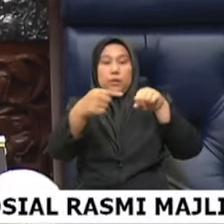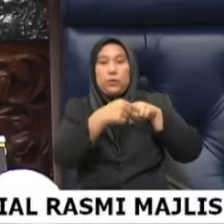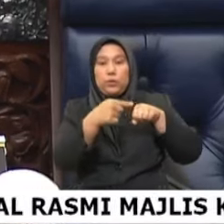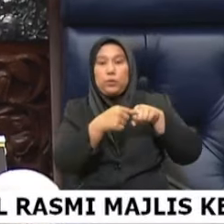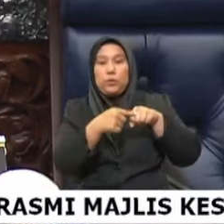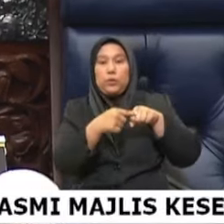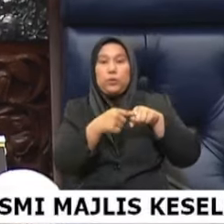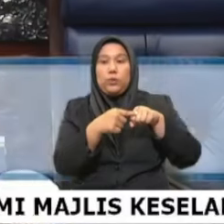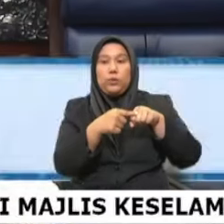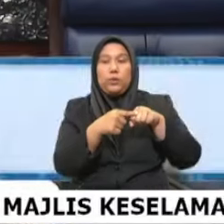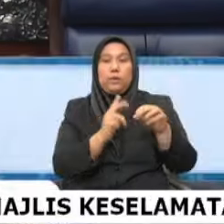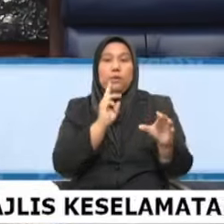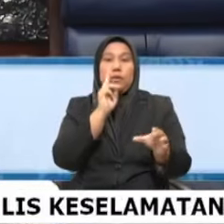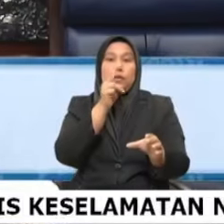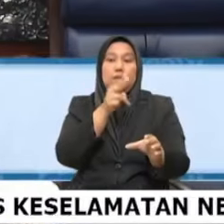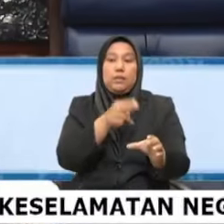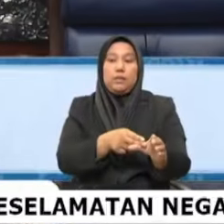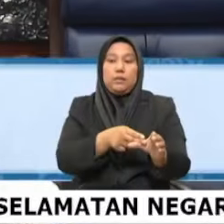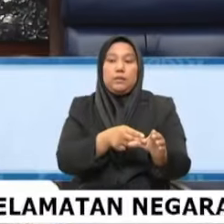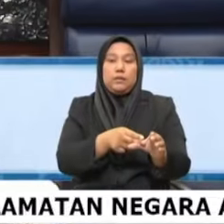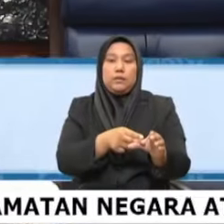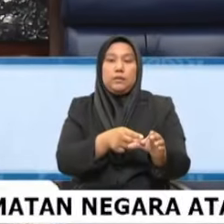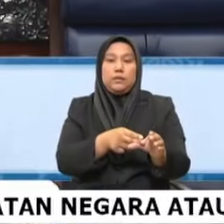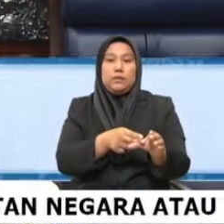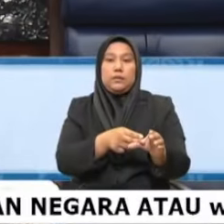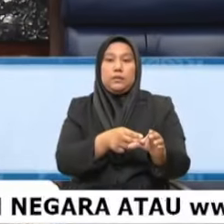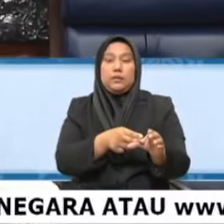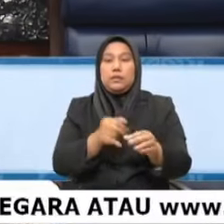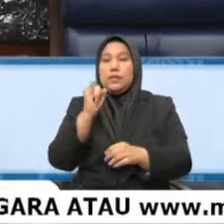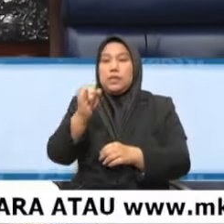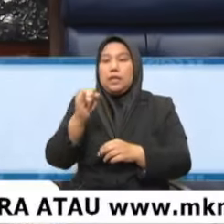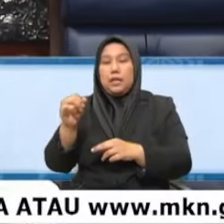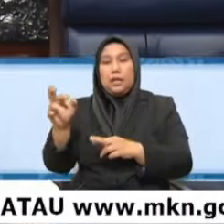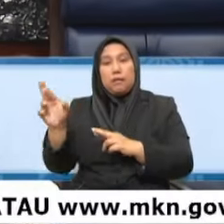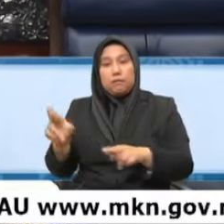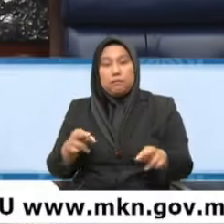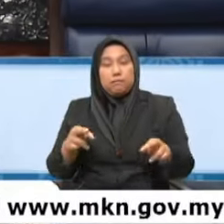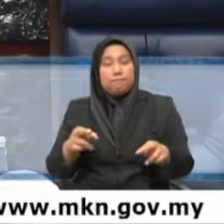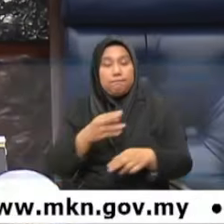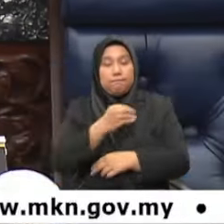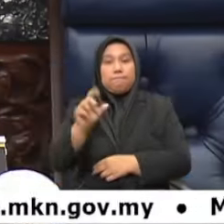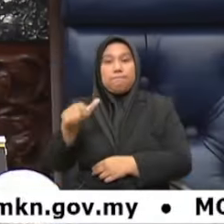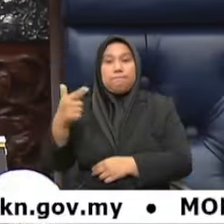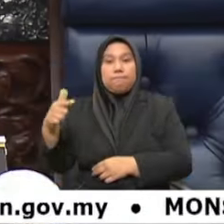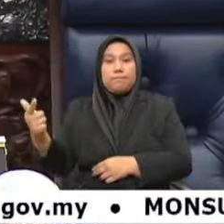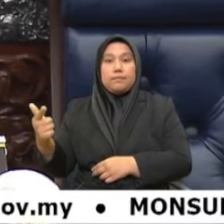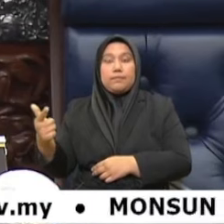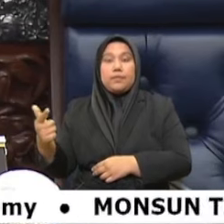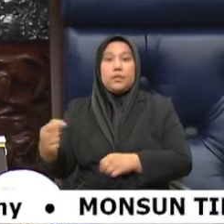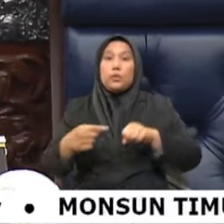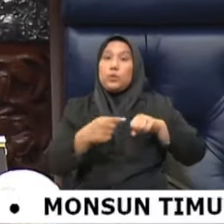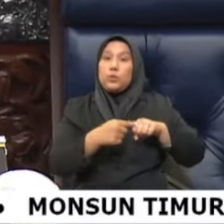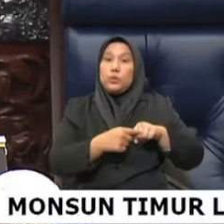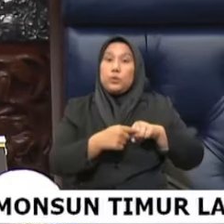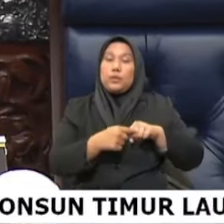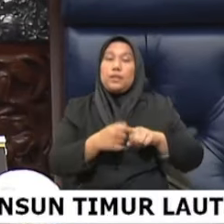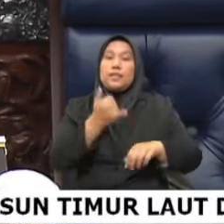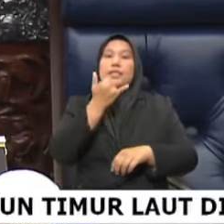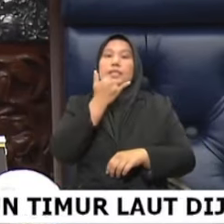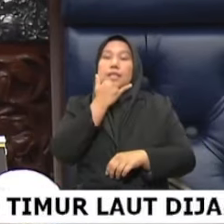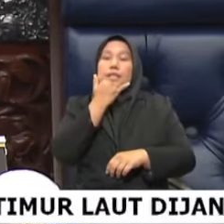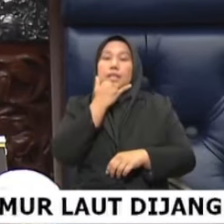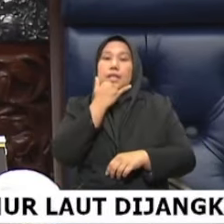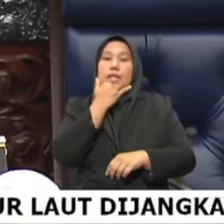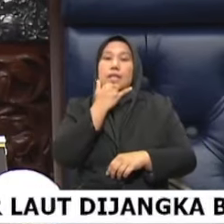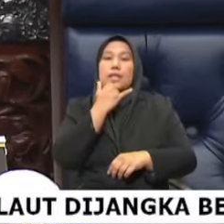kerana terlibat dalam kumpulan jenayah terancang dan sebagainya. Tapi tuduhan kesalahan asal tu tidak ada pun dibuat hingga